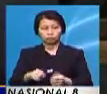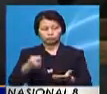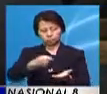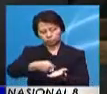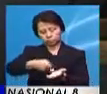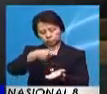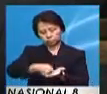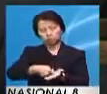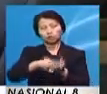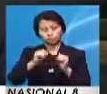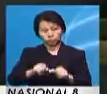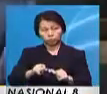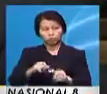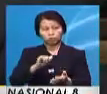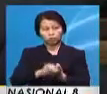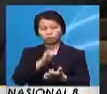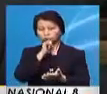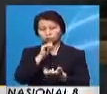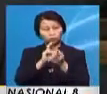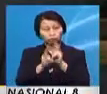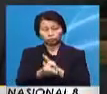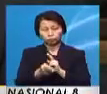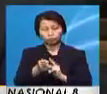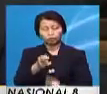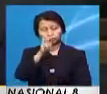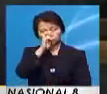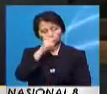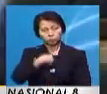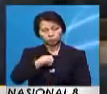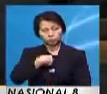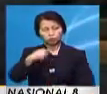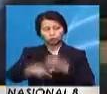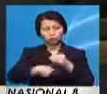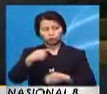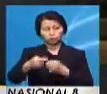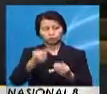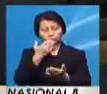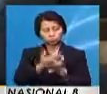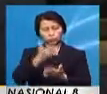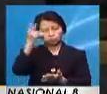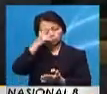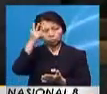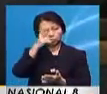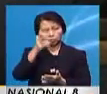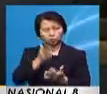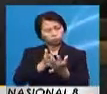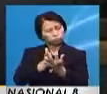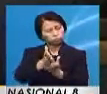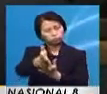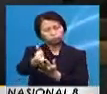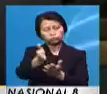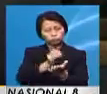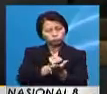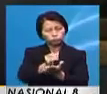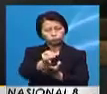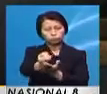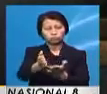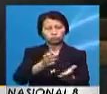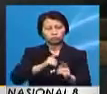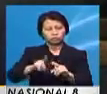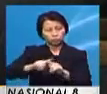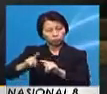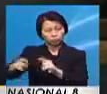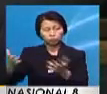tangan. Itu tidak mengubahkan pendirian saya mengenai good governance, transparency, trustworthiness